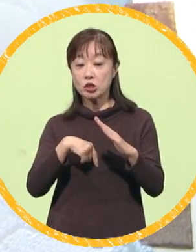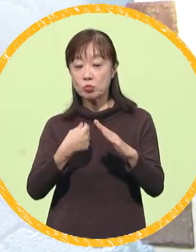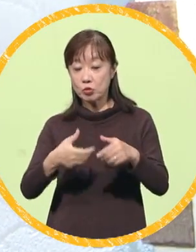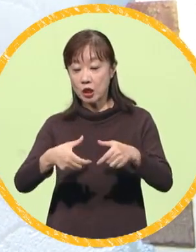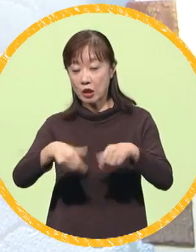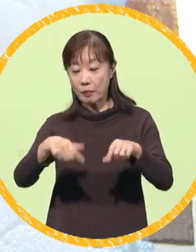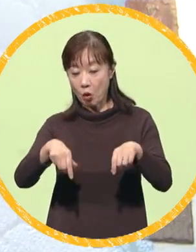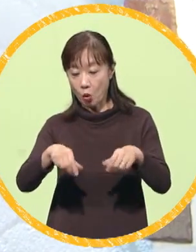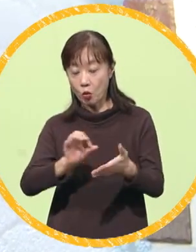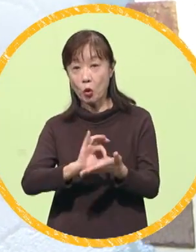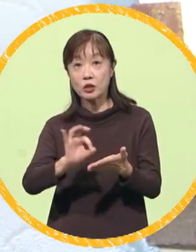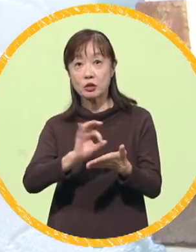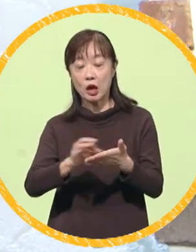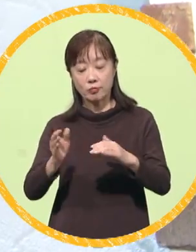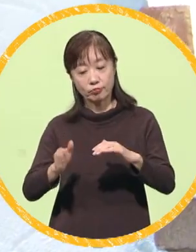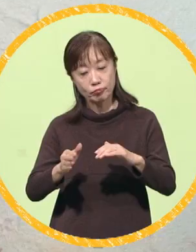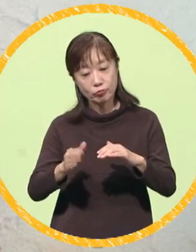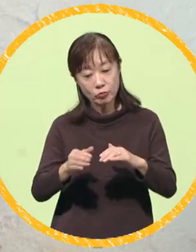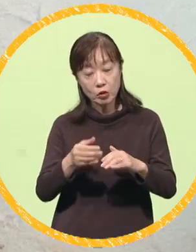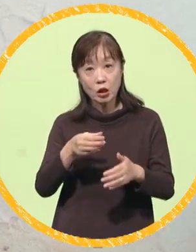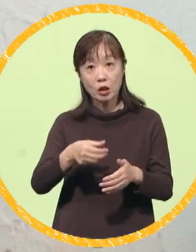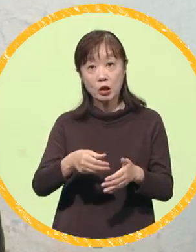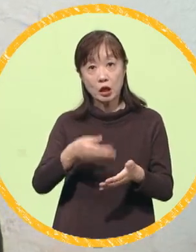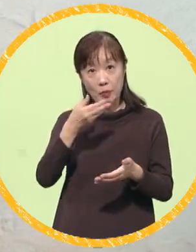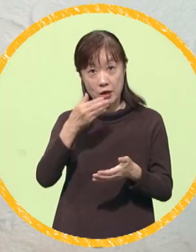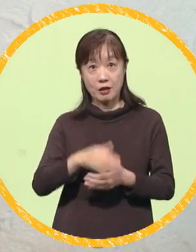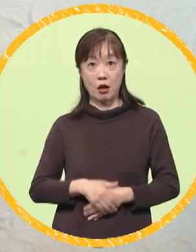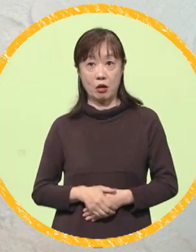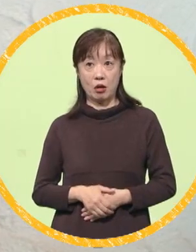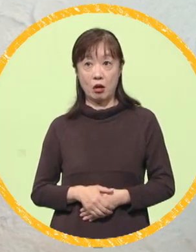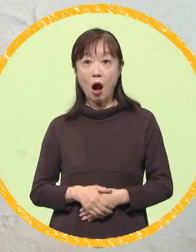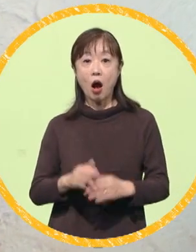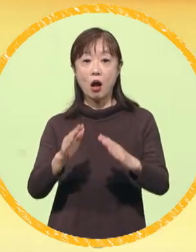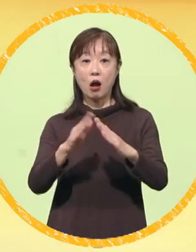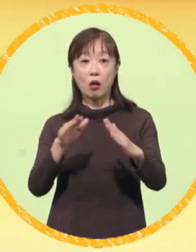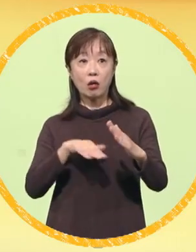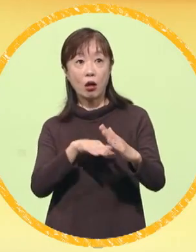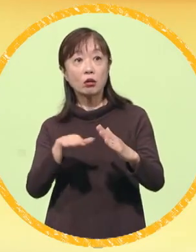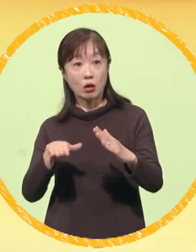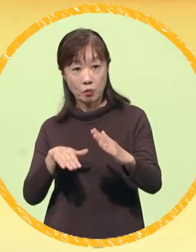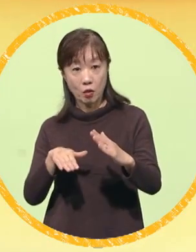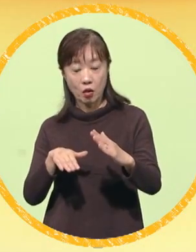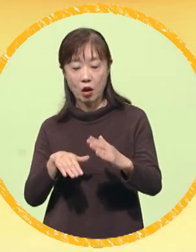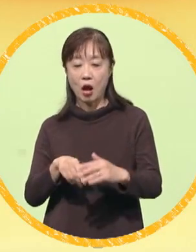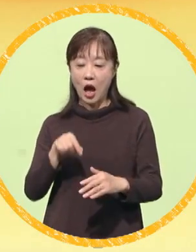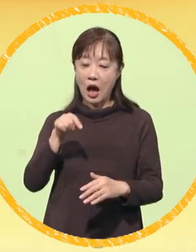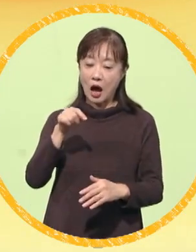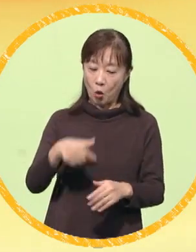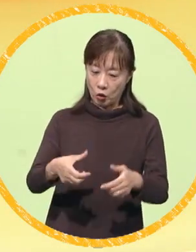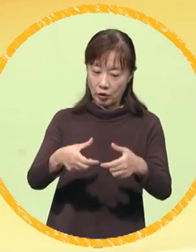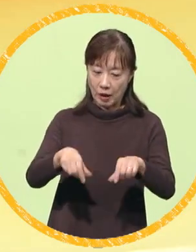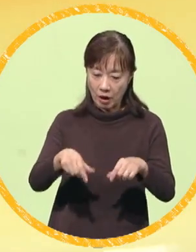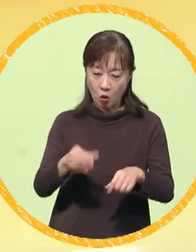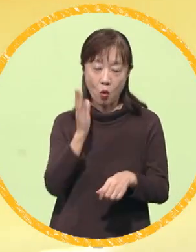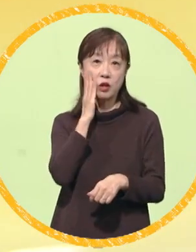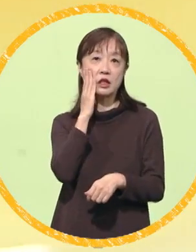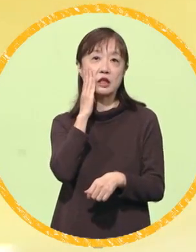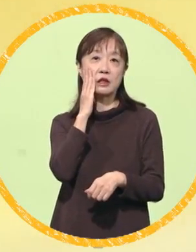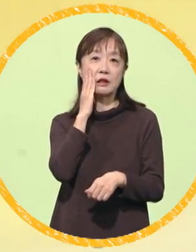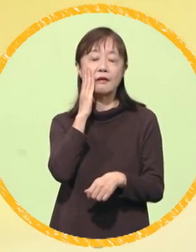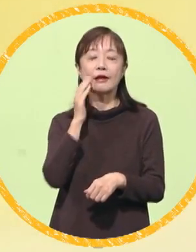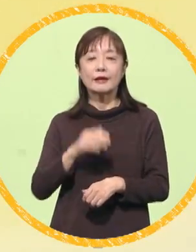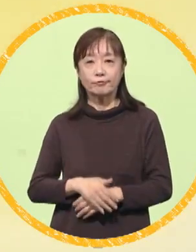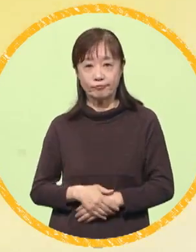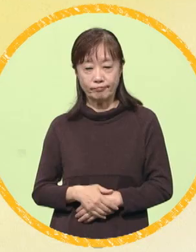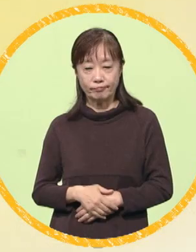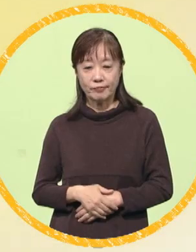を食べてたんですけれども、 お家でもご家庭でも、 はい、シェフの目からしても美味しいものなので、もっと皆さ